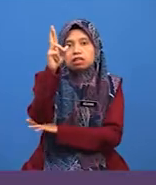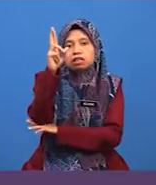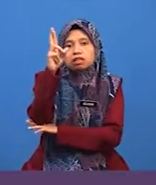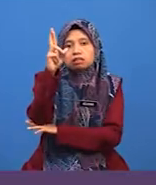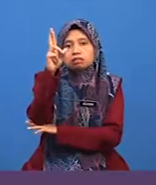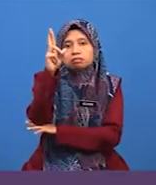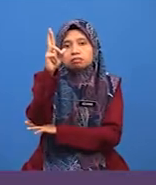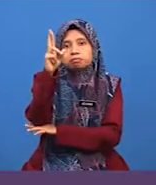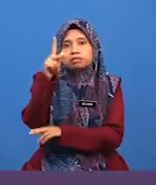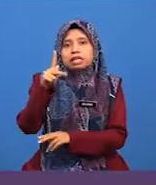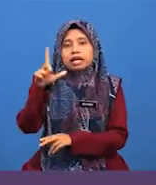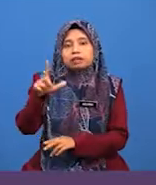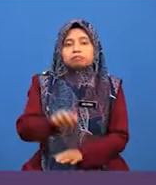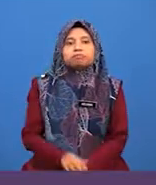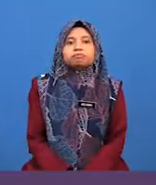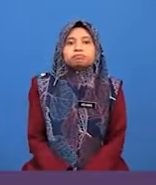Lumpur.